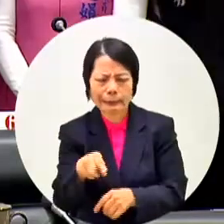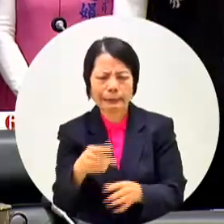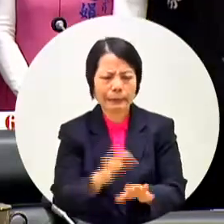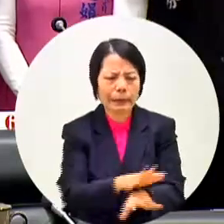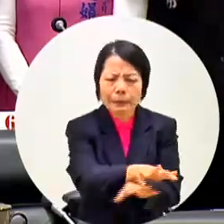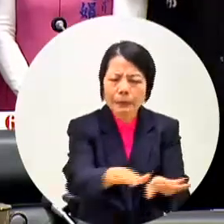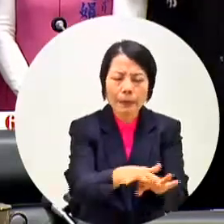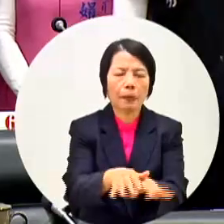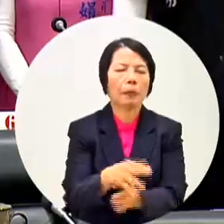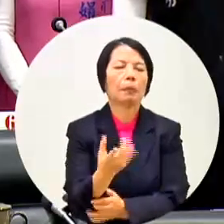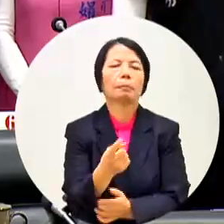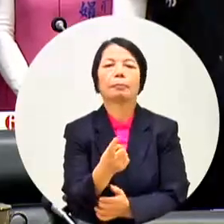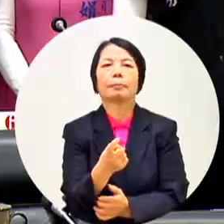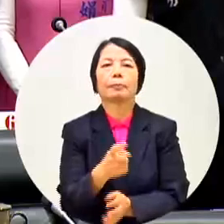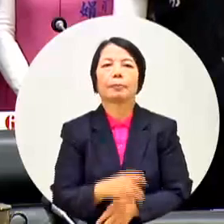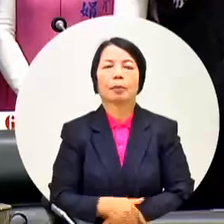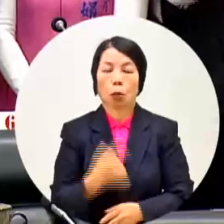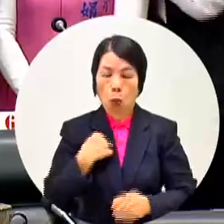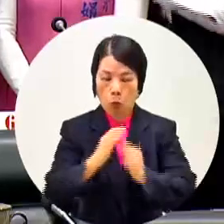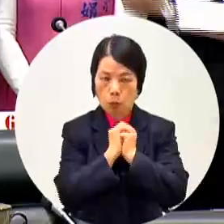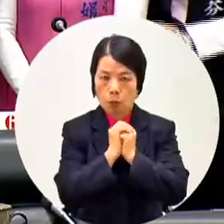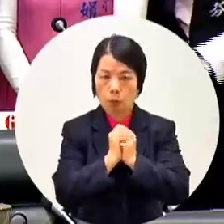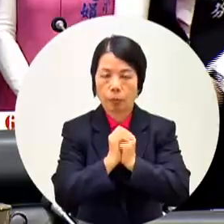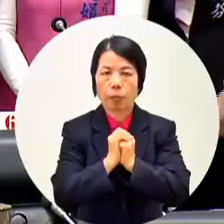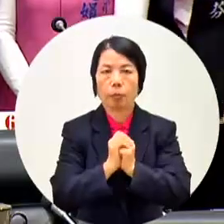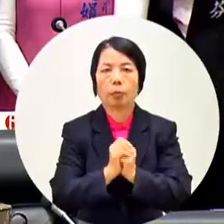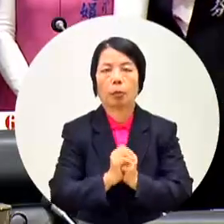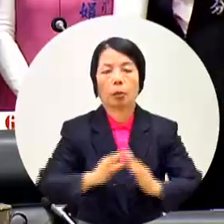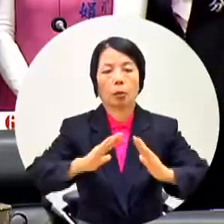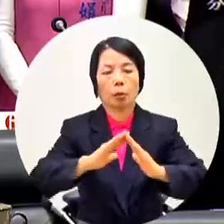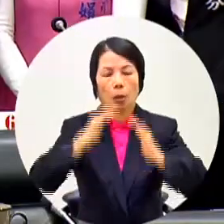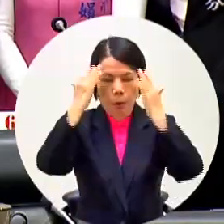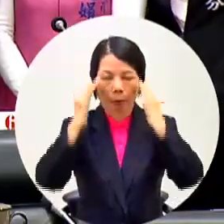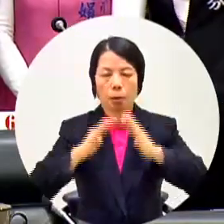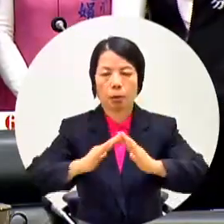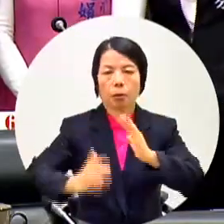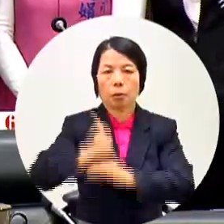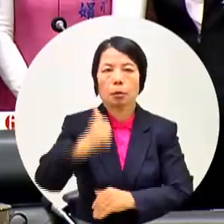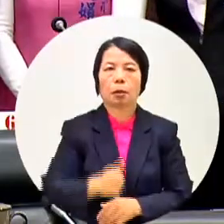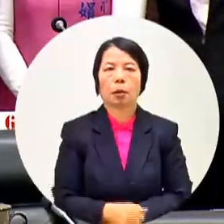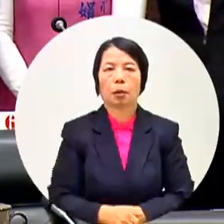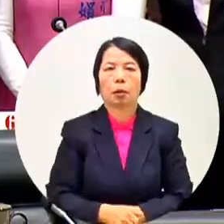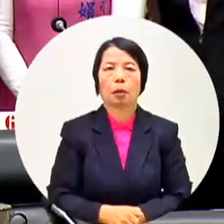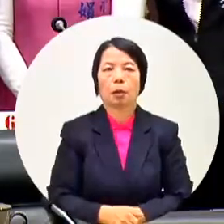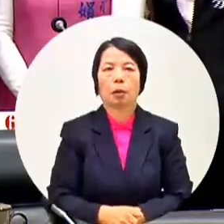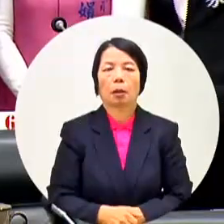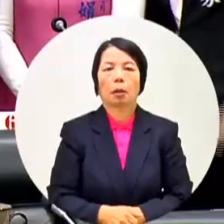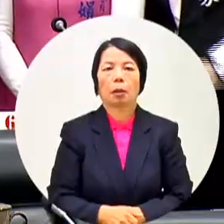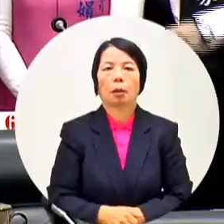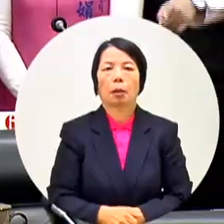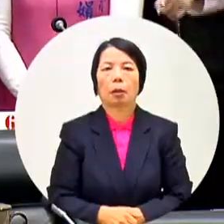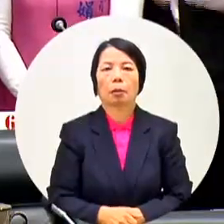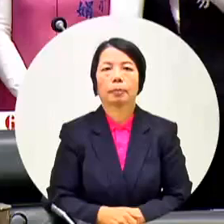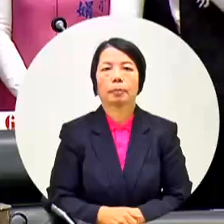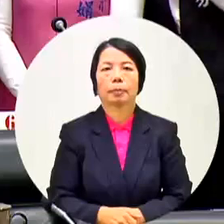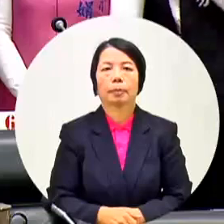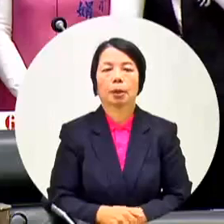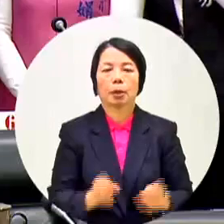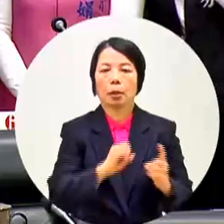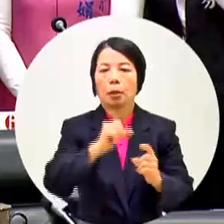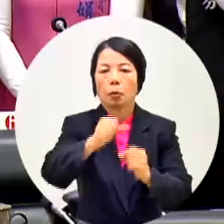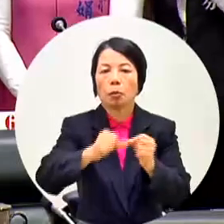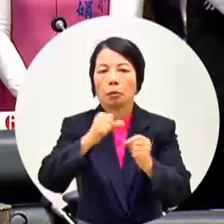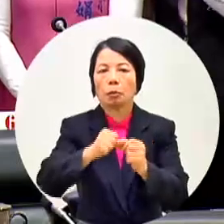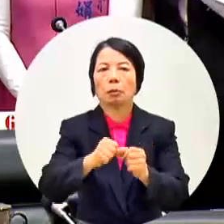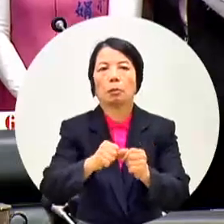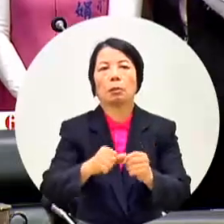托韩市长，既然亚金在2015年的时候731就有特别要求当时的经发局还有当时